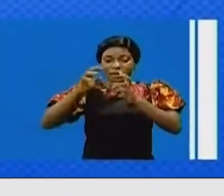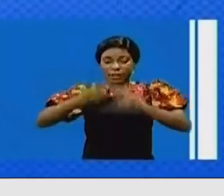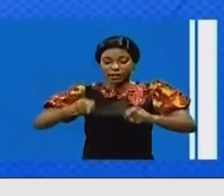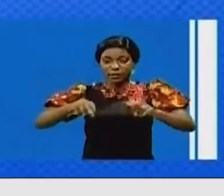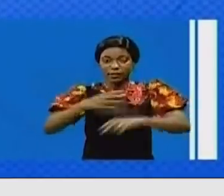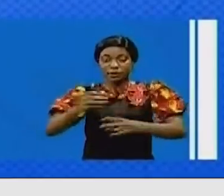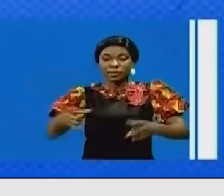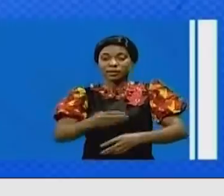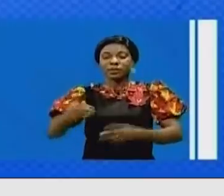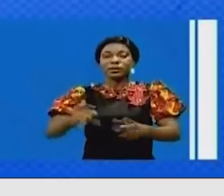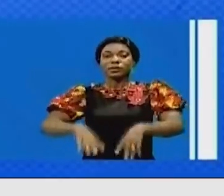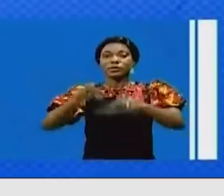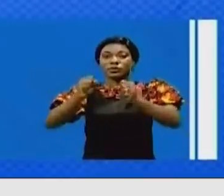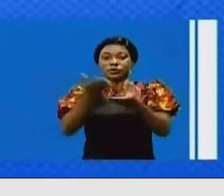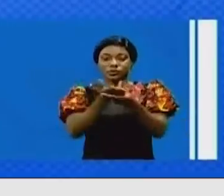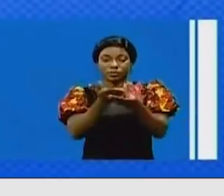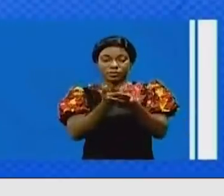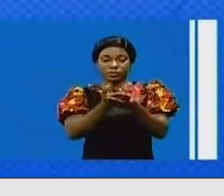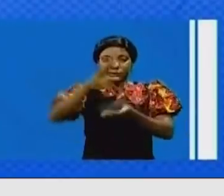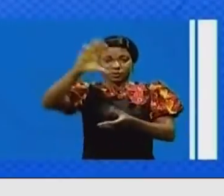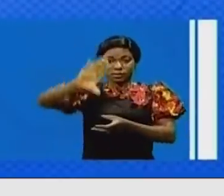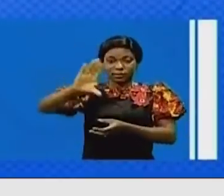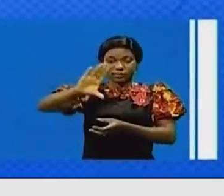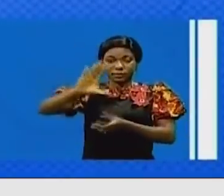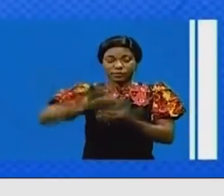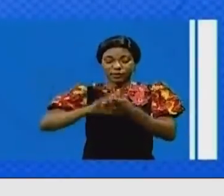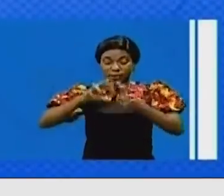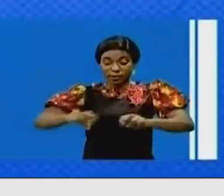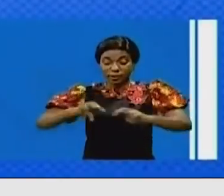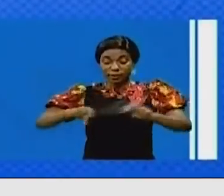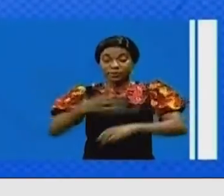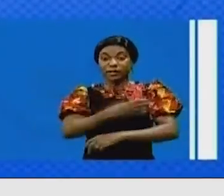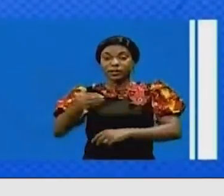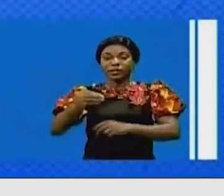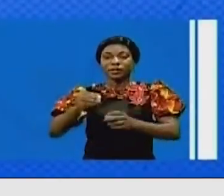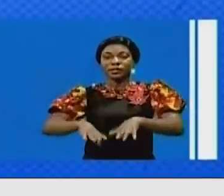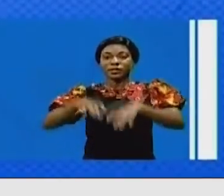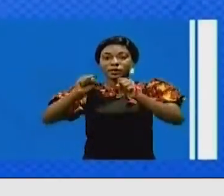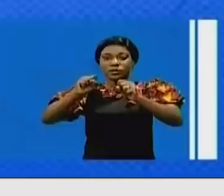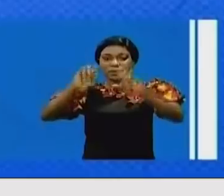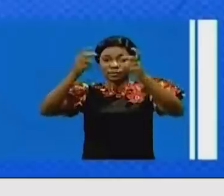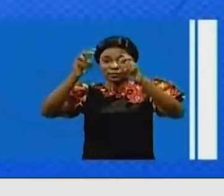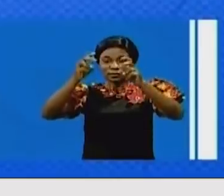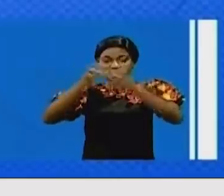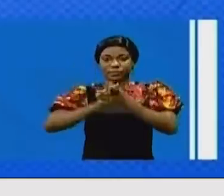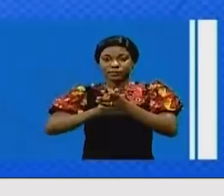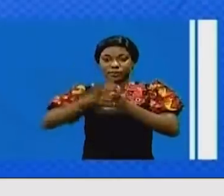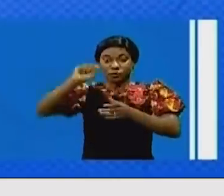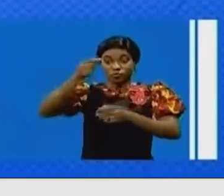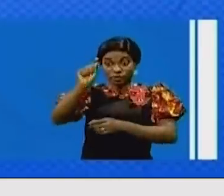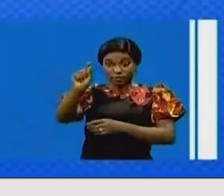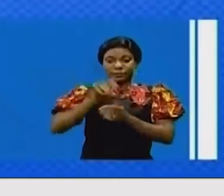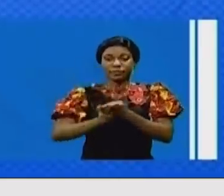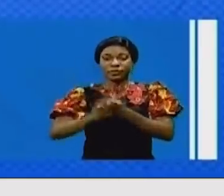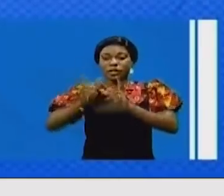et adoption des dossiers. 5. Examen et adoption de textes. Point 1.